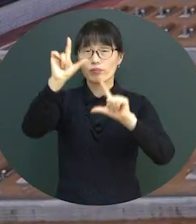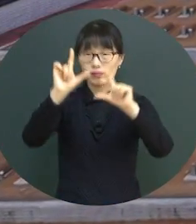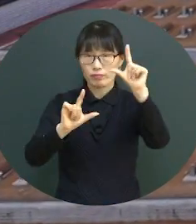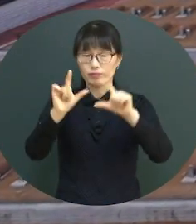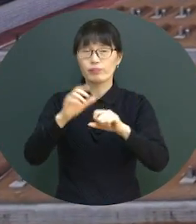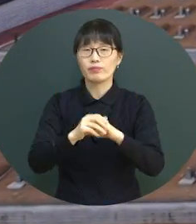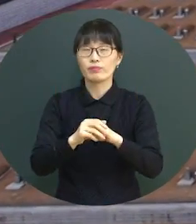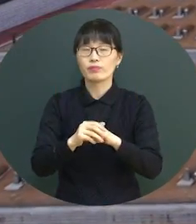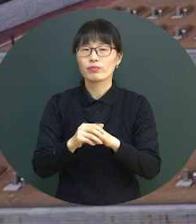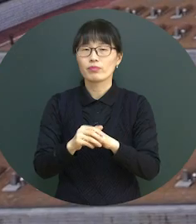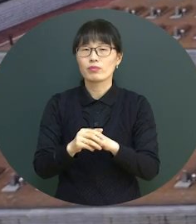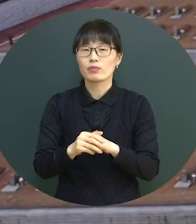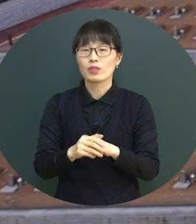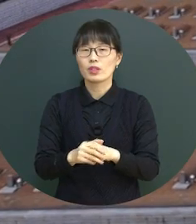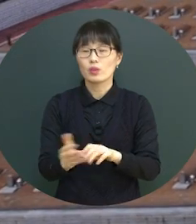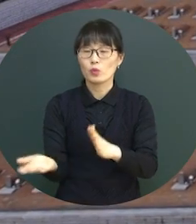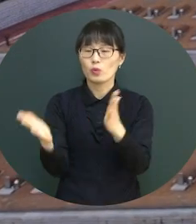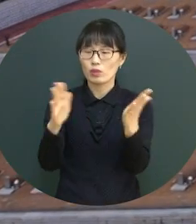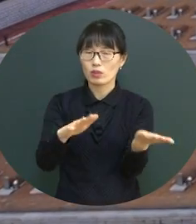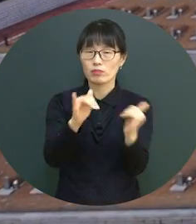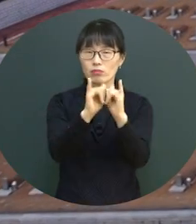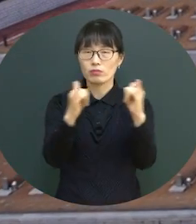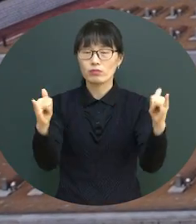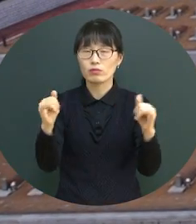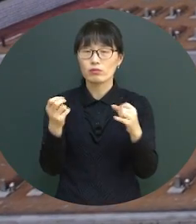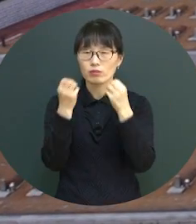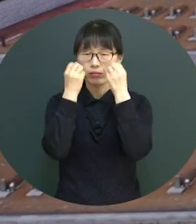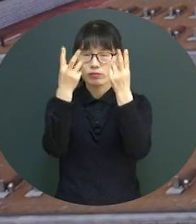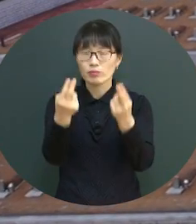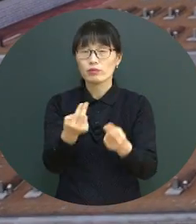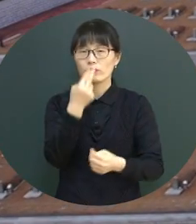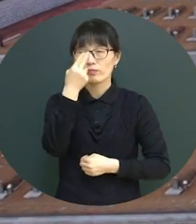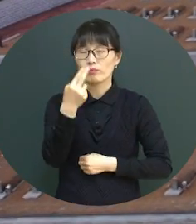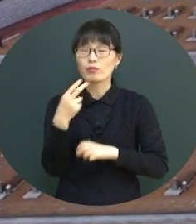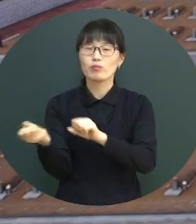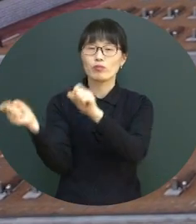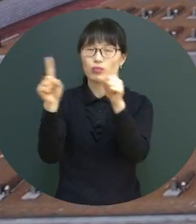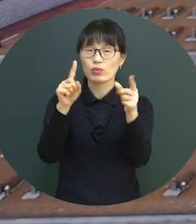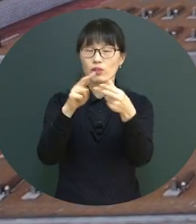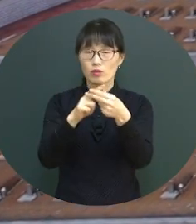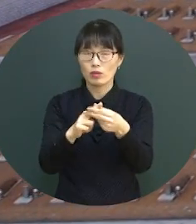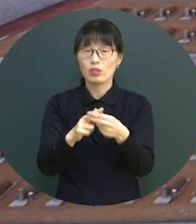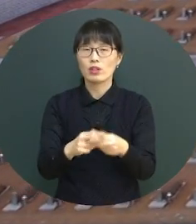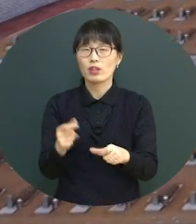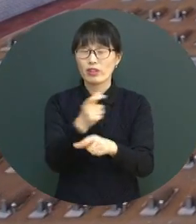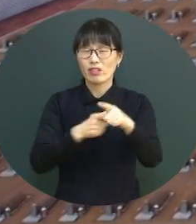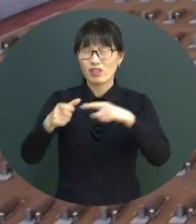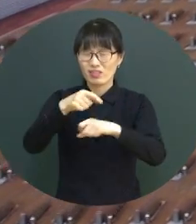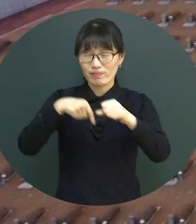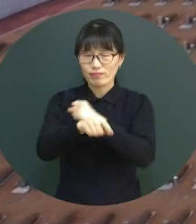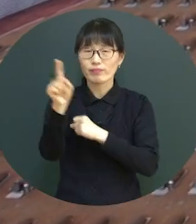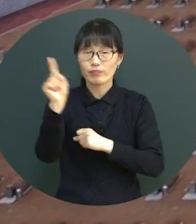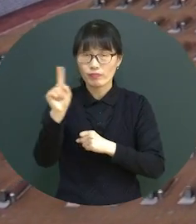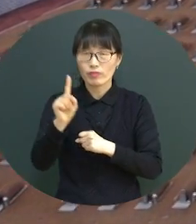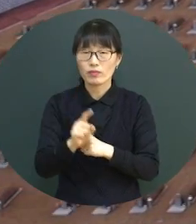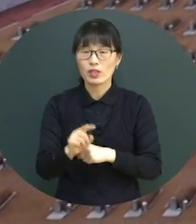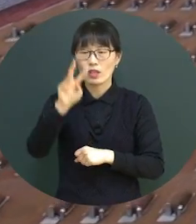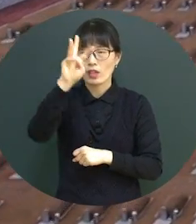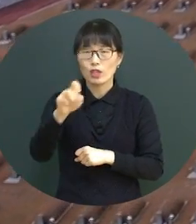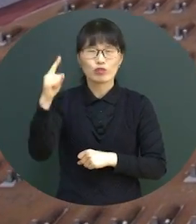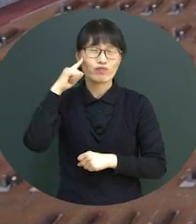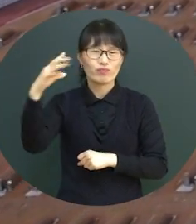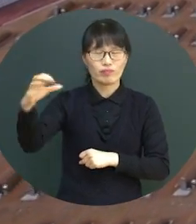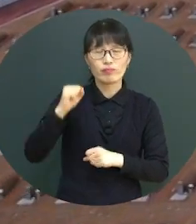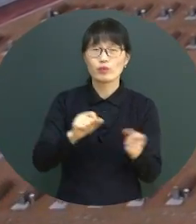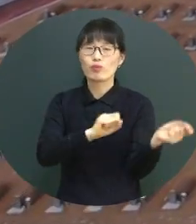이 추모탑의 형상은 돌아가신 분들의 새 생명으로의 부활, 더 크게 확대하면 광주